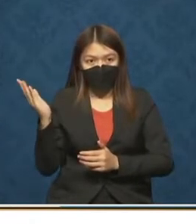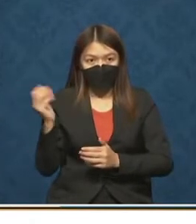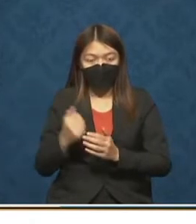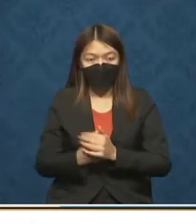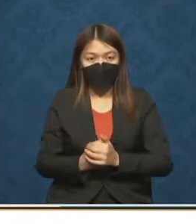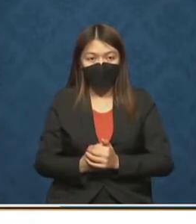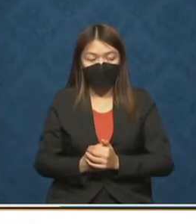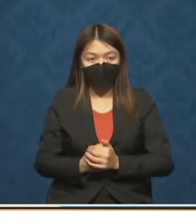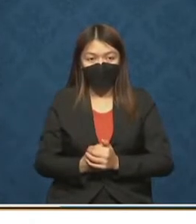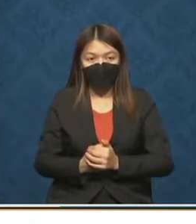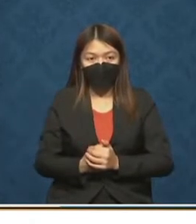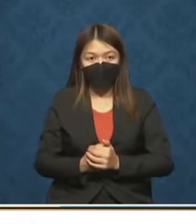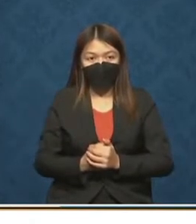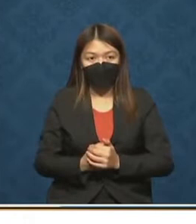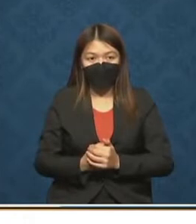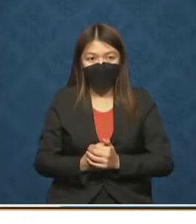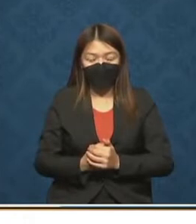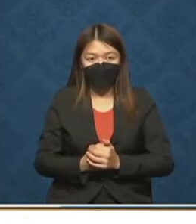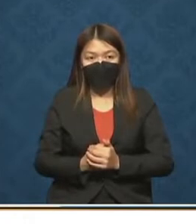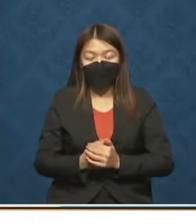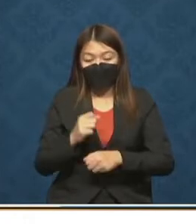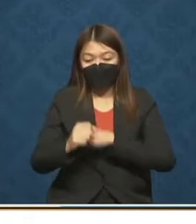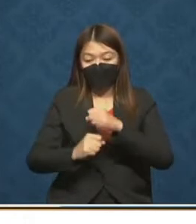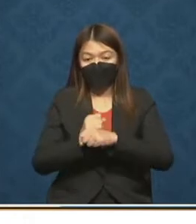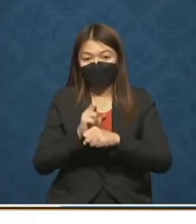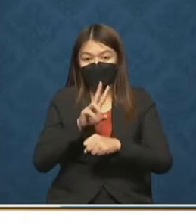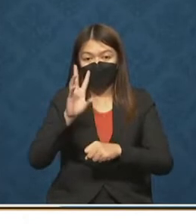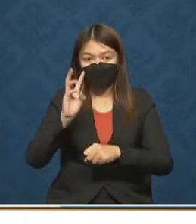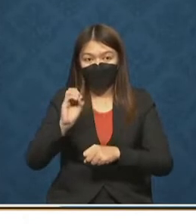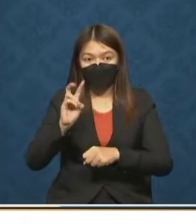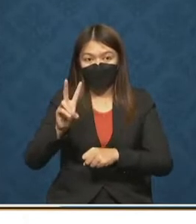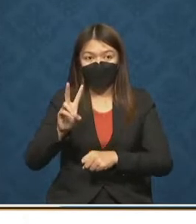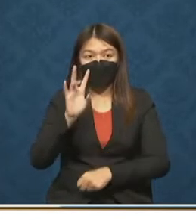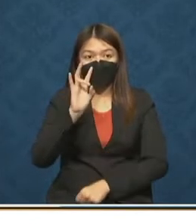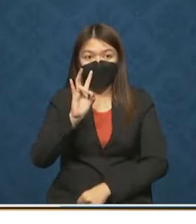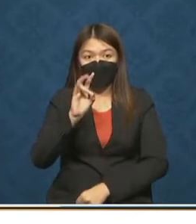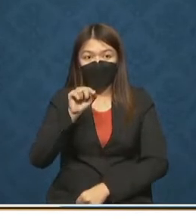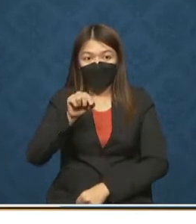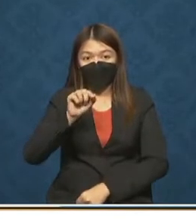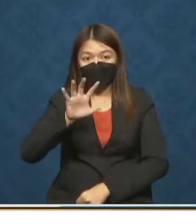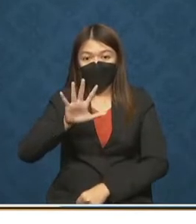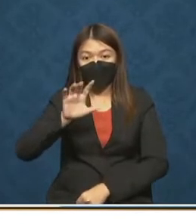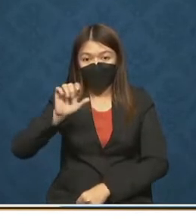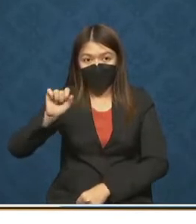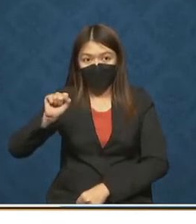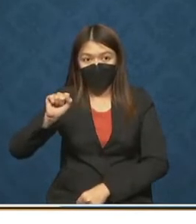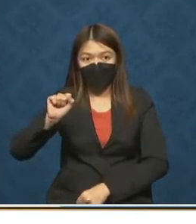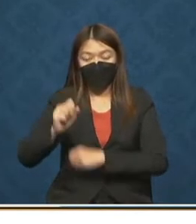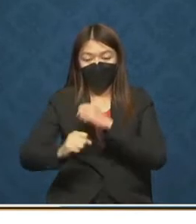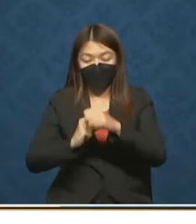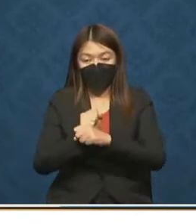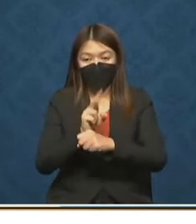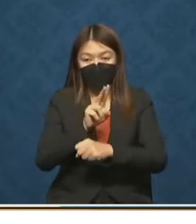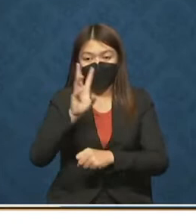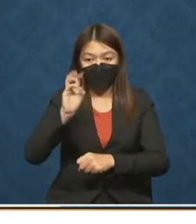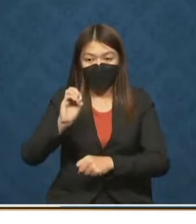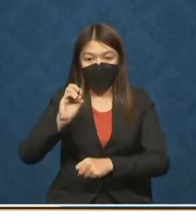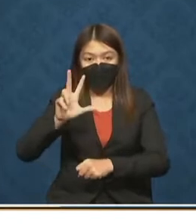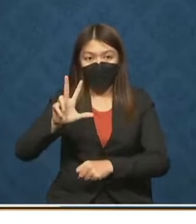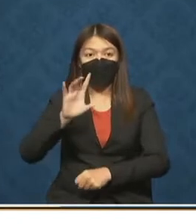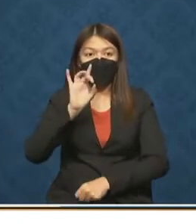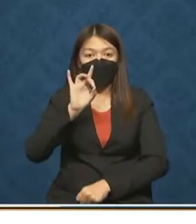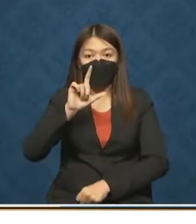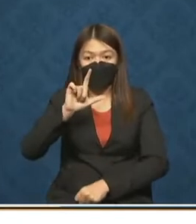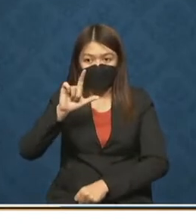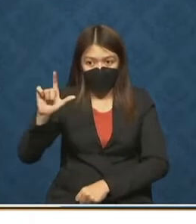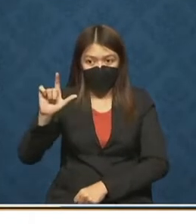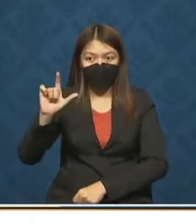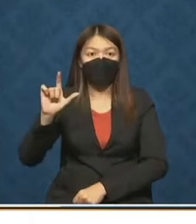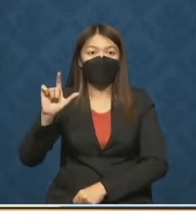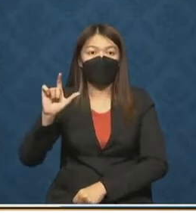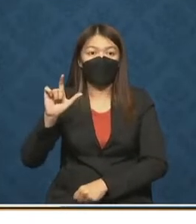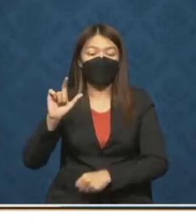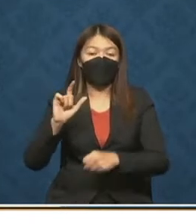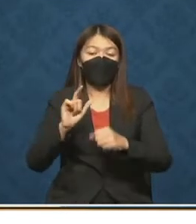ance